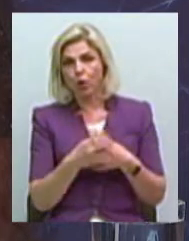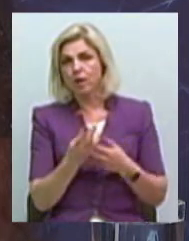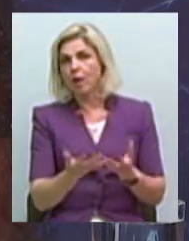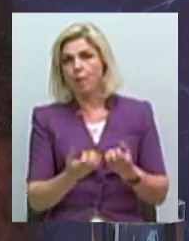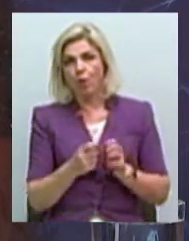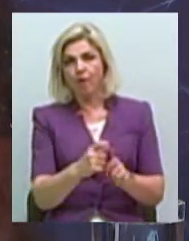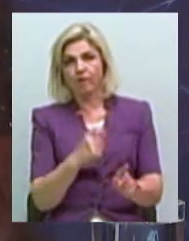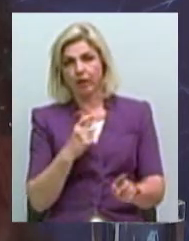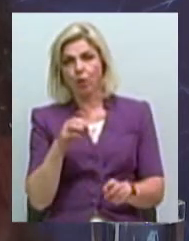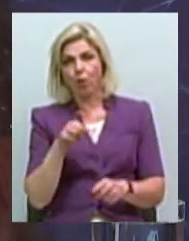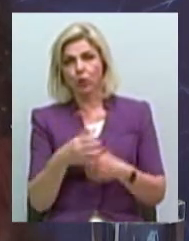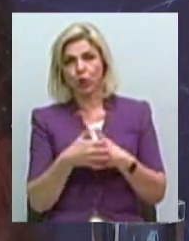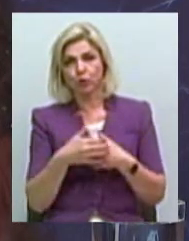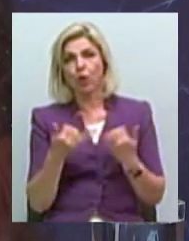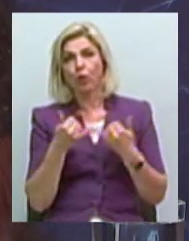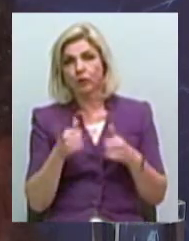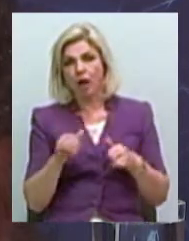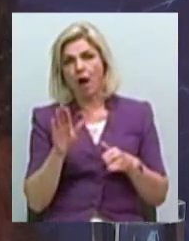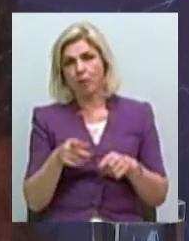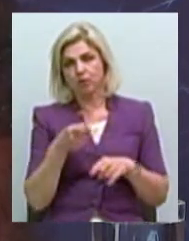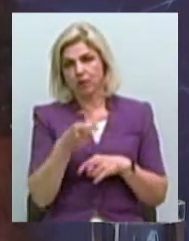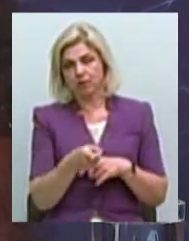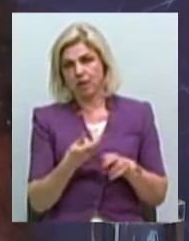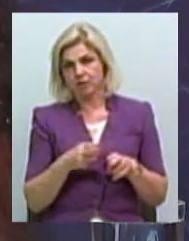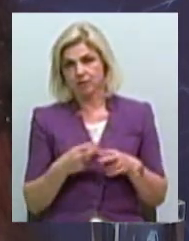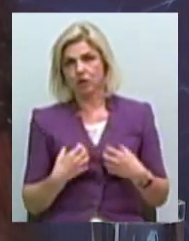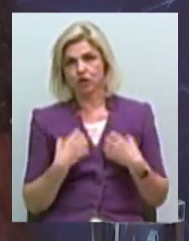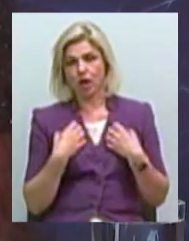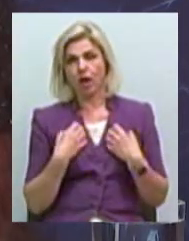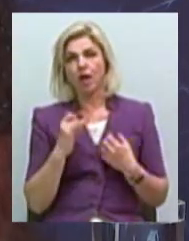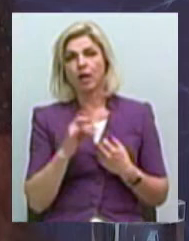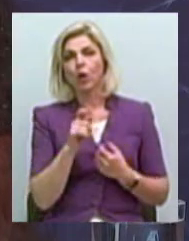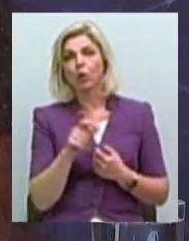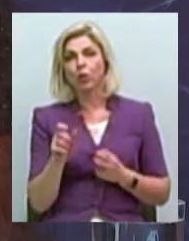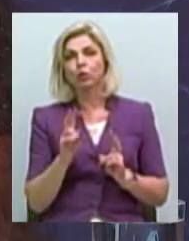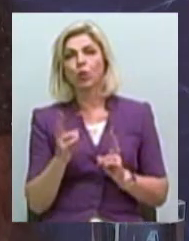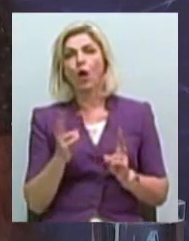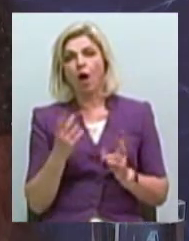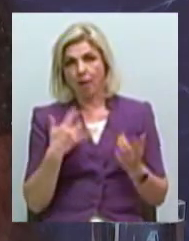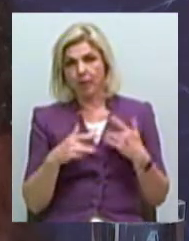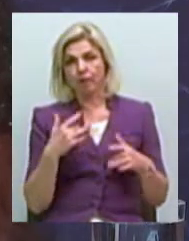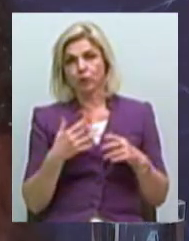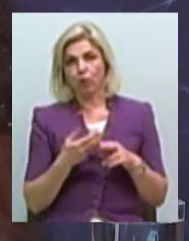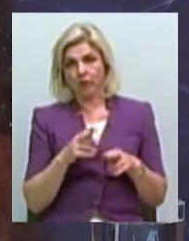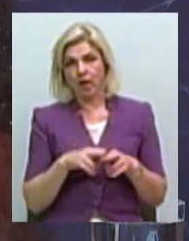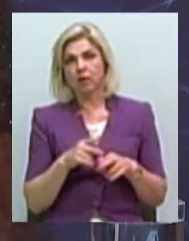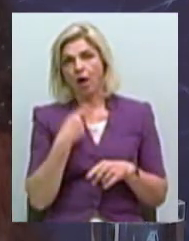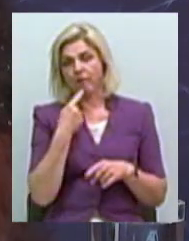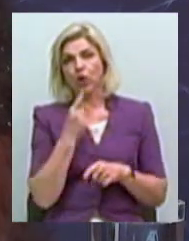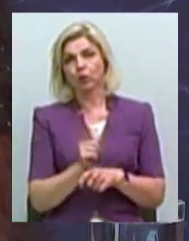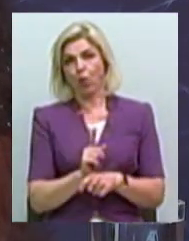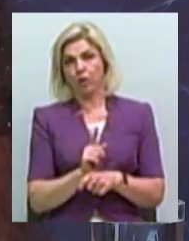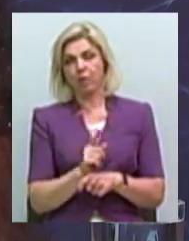відповіді від кота, здивувалася і потім застрелила. Це просто якийсь жах. І люди, які оправдовують цей вчинок, кажуть, що це норма.